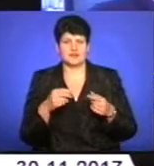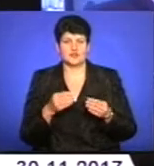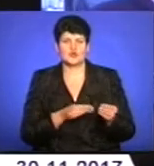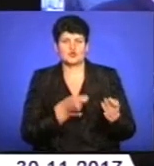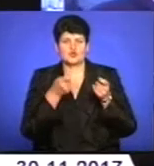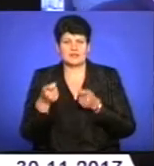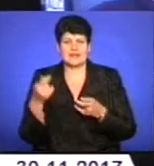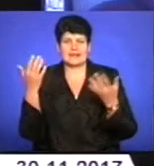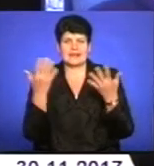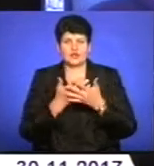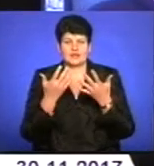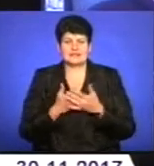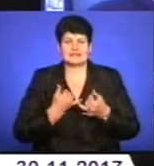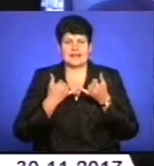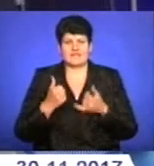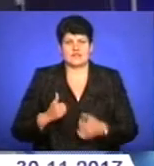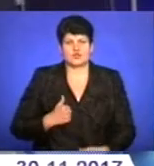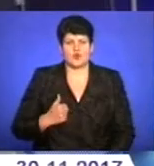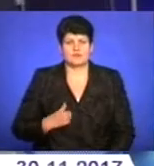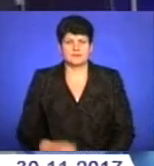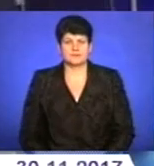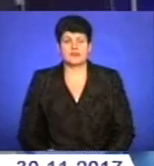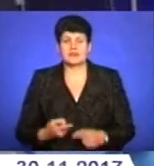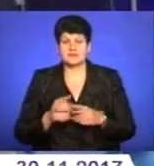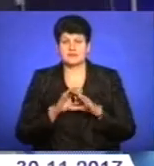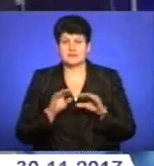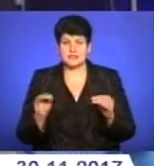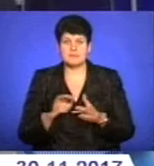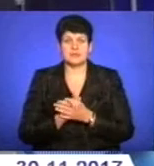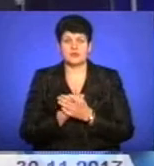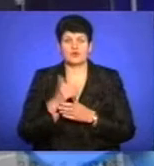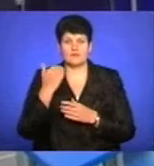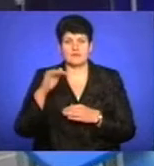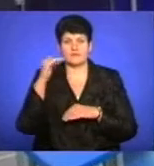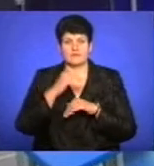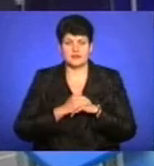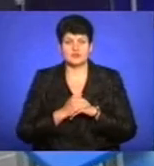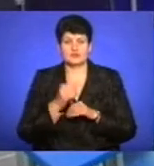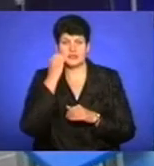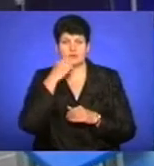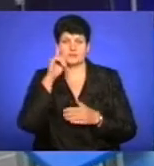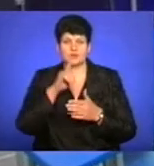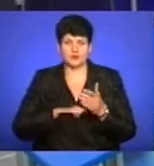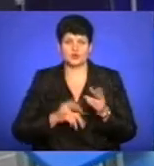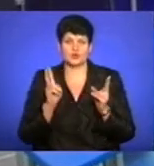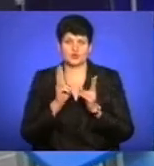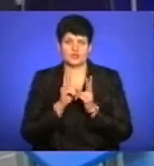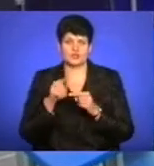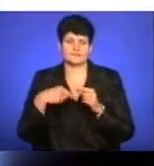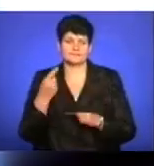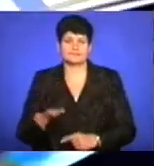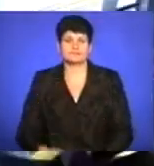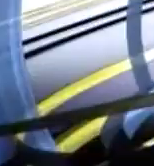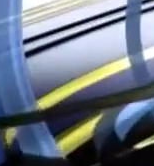Соломія Струс, Андрій Бодак, Вісті ТТБ. На цьому у мене все. Мирного вам вечора. Дякуємо за довіру і до зустрічі в ефірі.